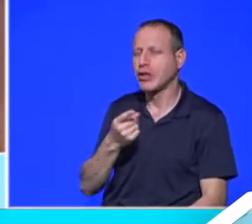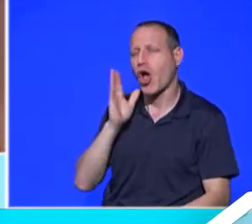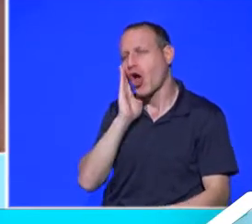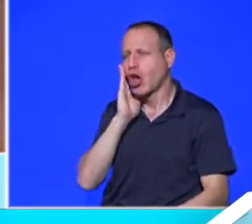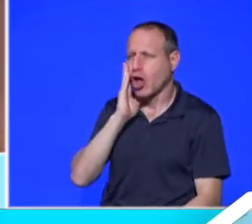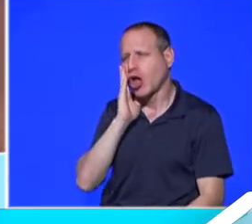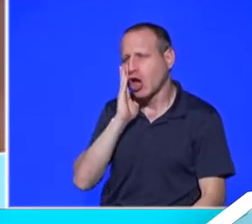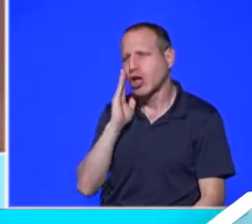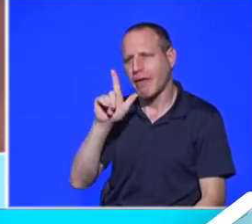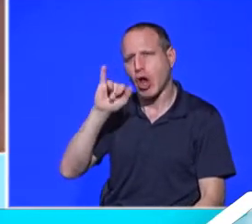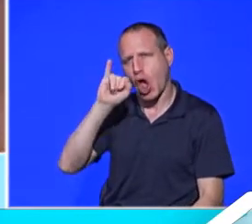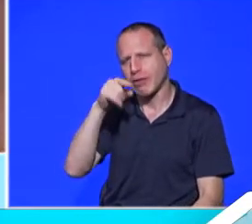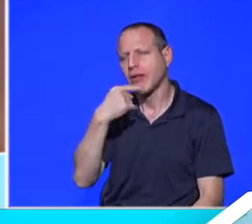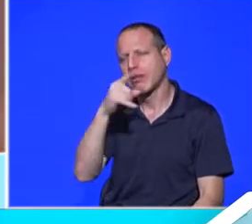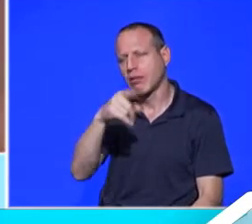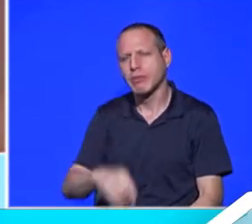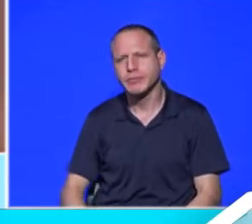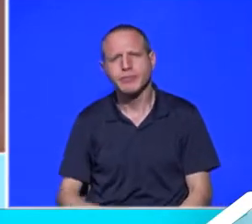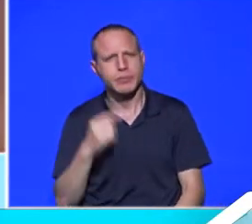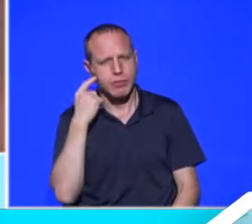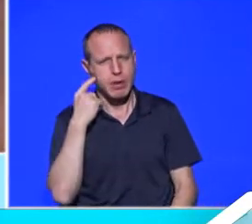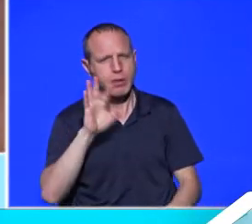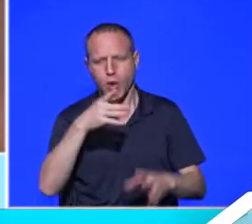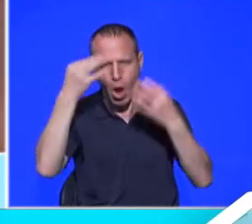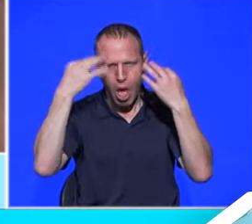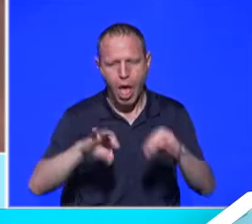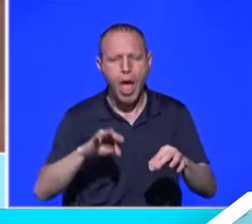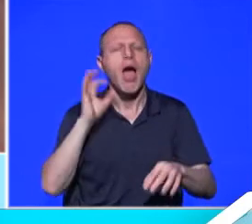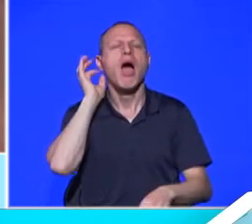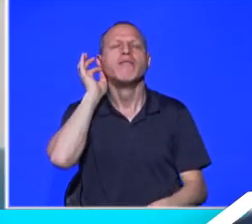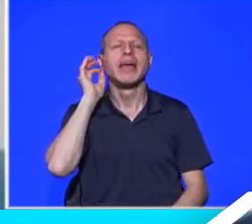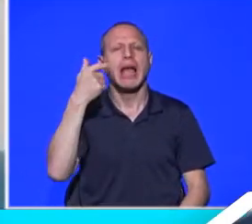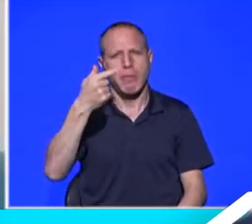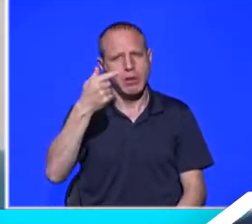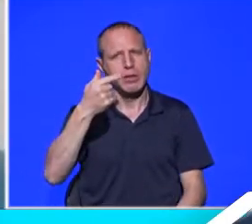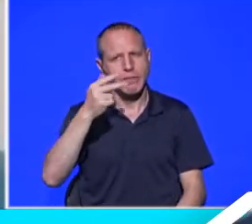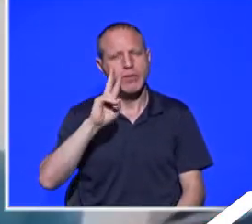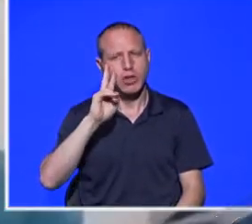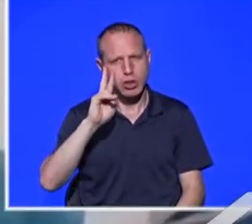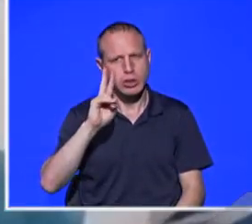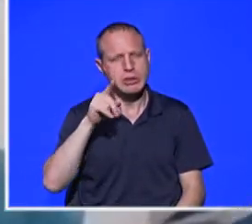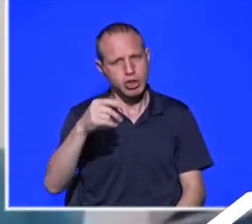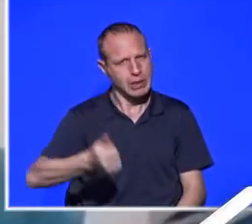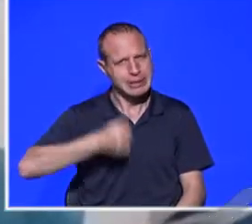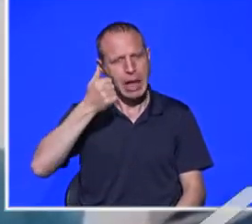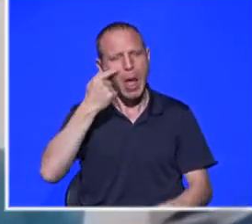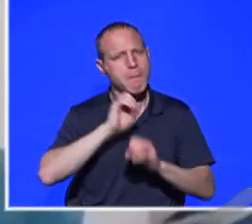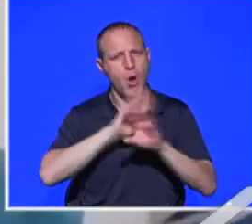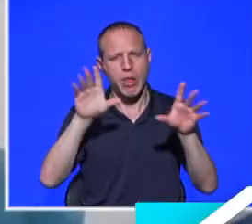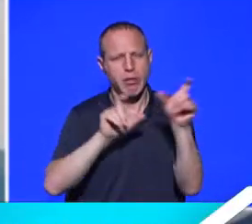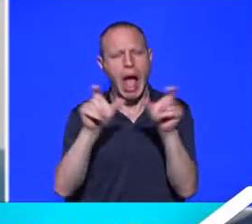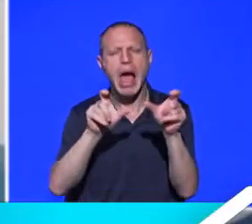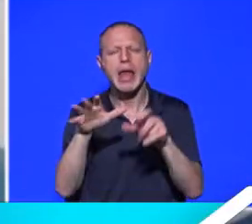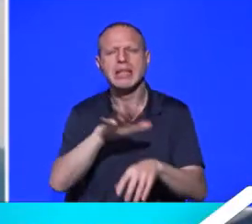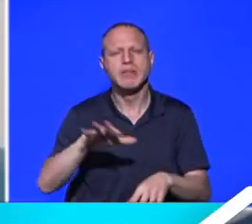אתה. תשמע, עם כל הערכה שלי לגברת גמליאל, ויש, היא שרה בולטת להגנת הסביבה אחרי